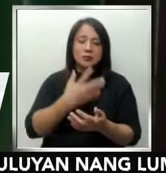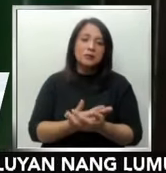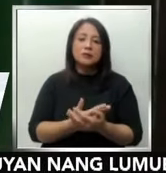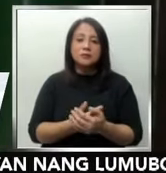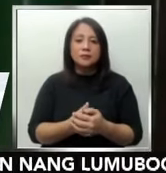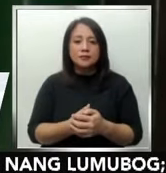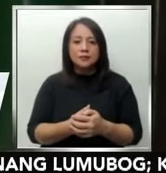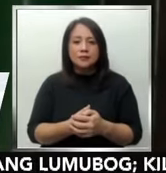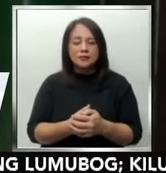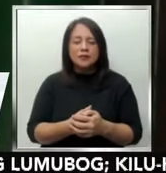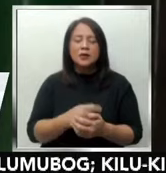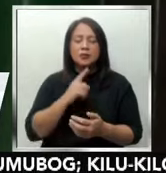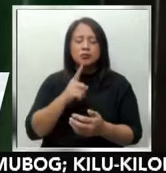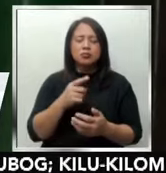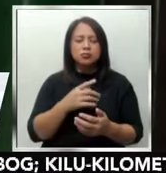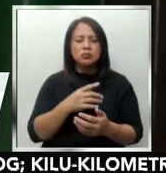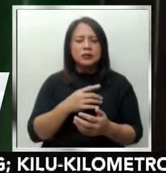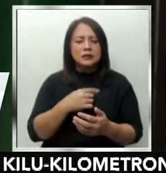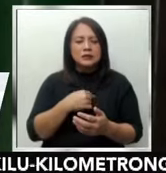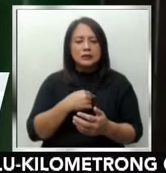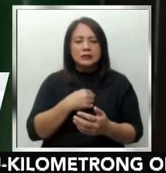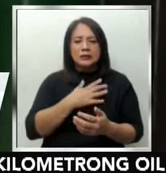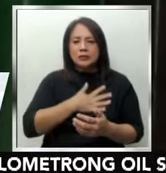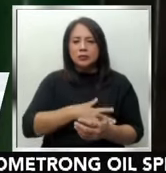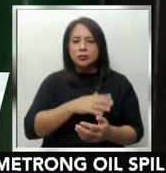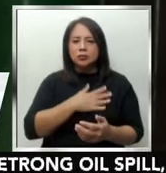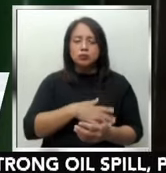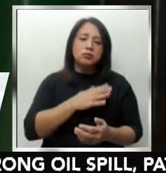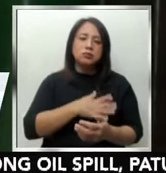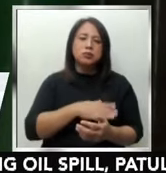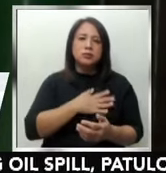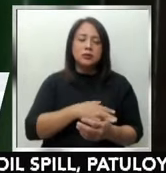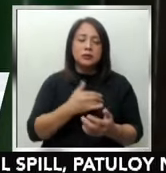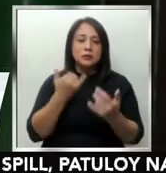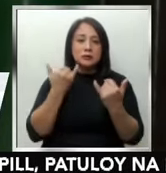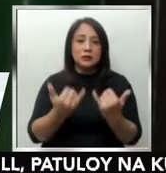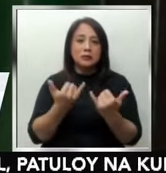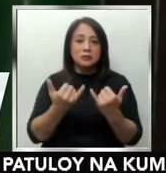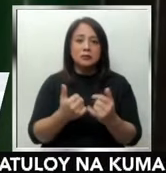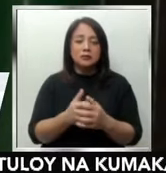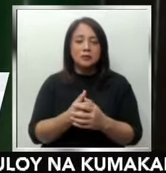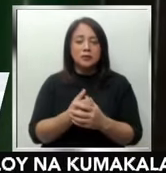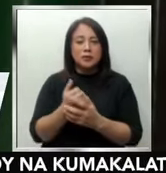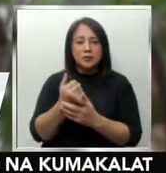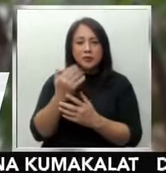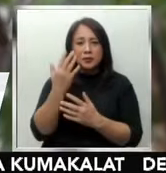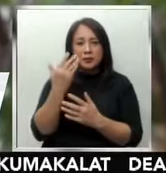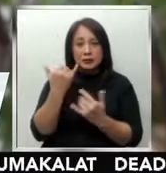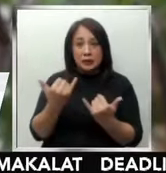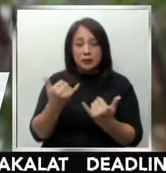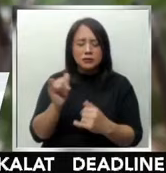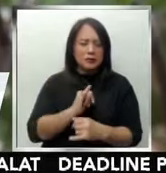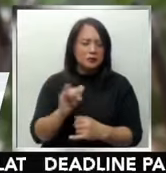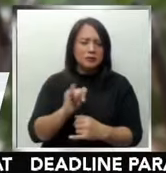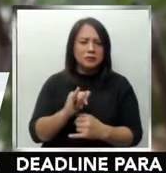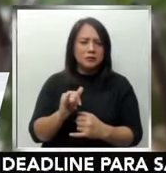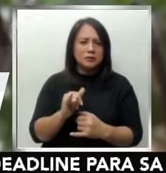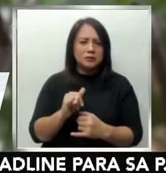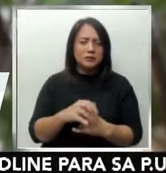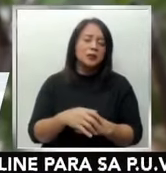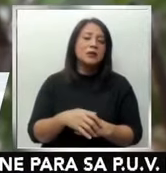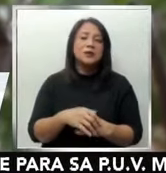talagang I was really hurt Kagaya ngayon kasi hindi makatao yun not an ordinary